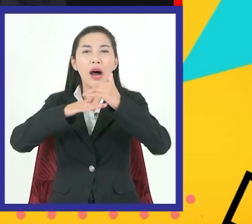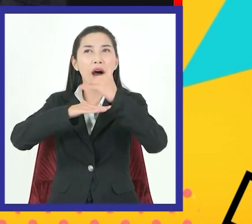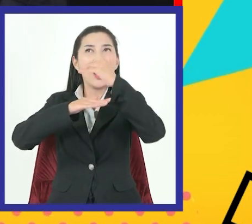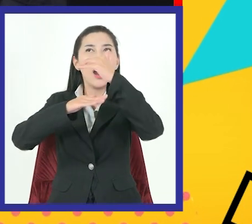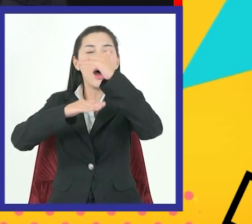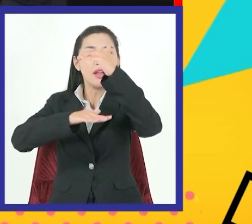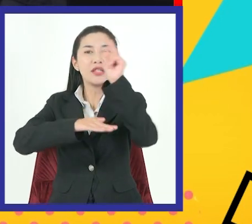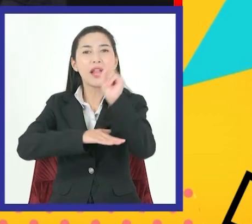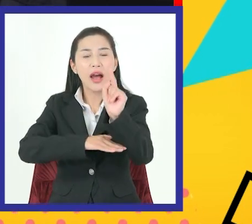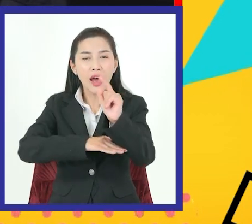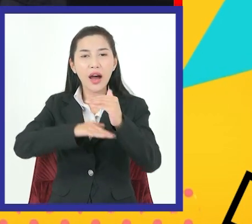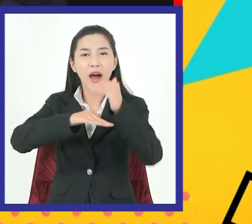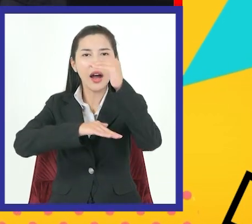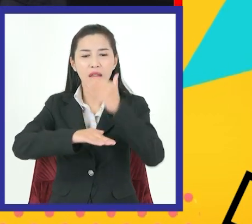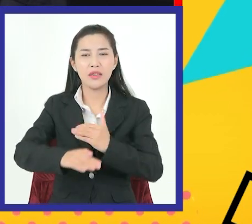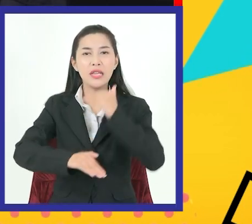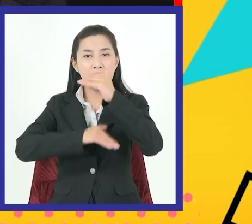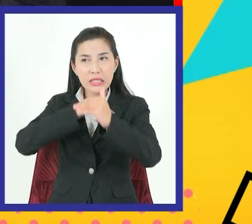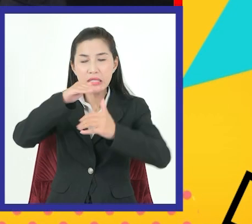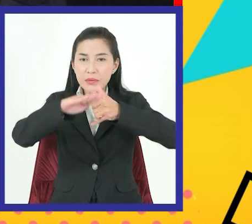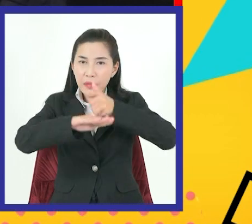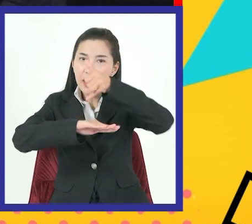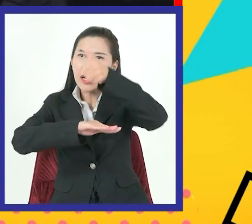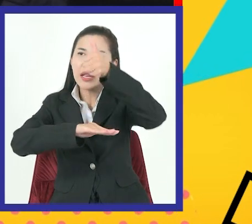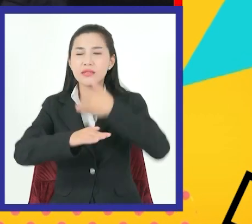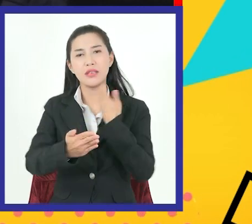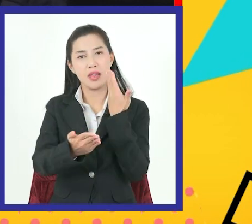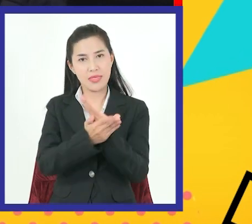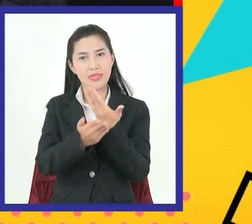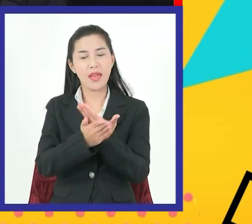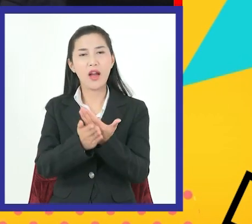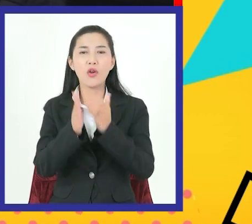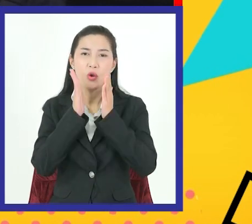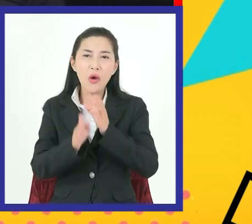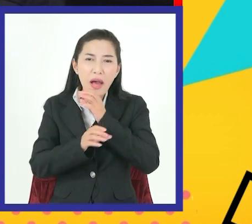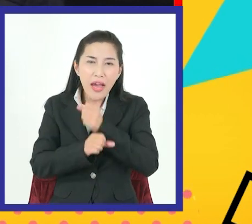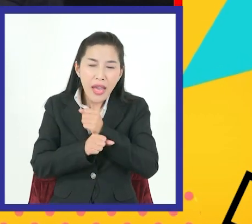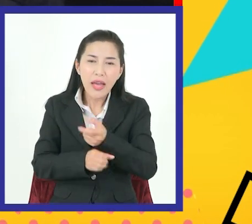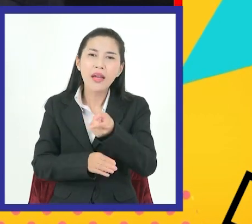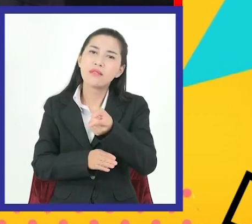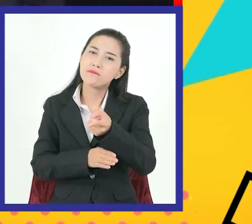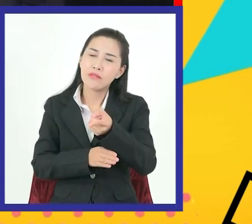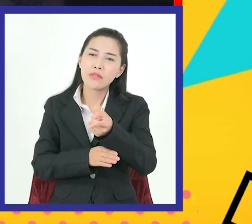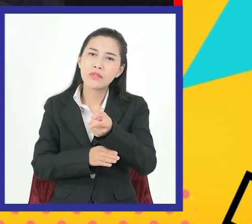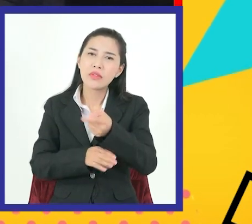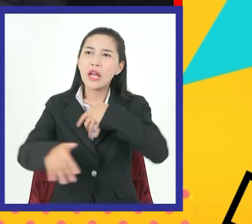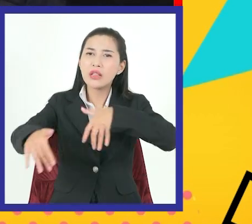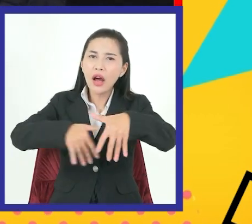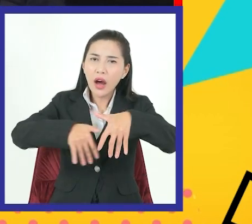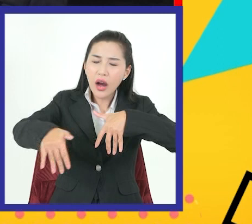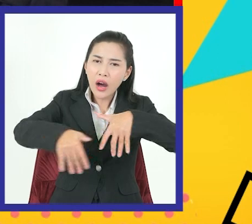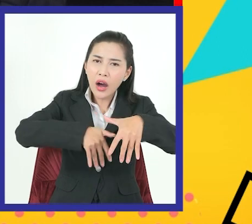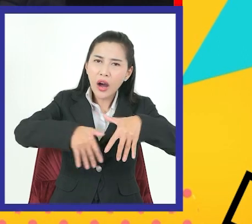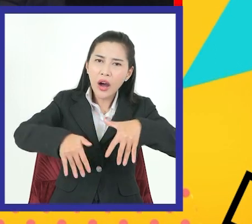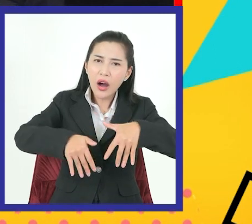ไหร่บอกแค่ว่าขึ้นบันไดได้ถึงจะได้เบี้ยสูงอายุอย่างงี้ชาวบ้านชาวช่อง